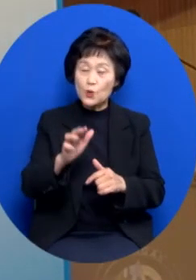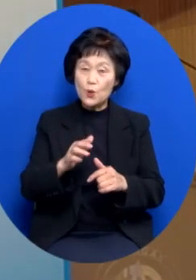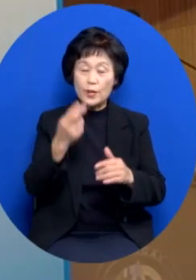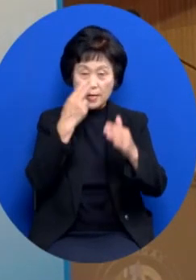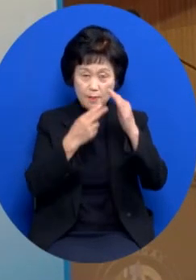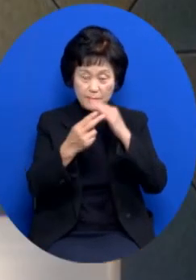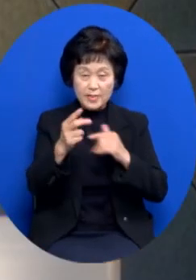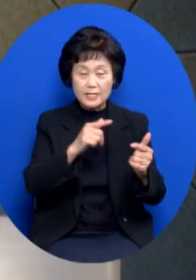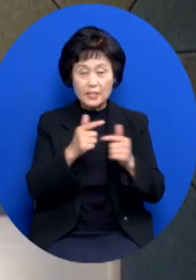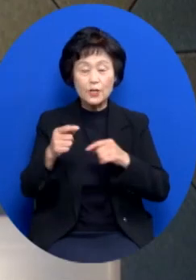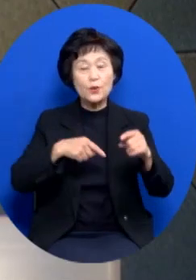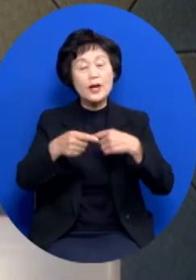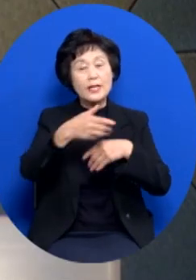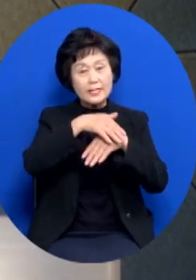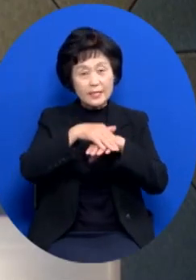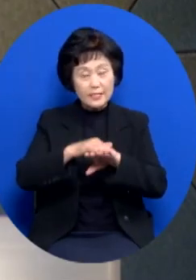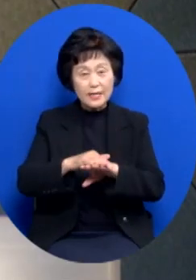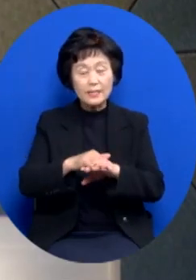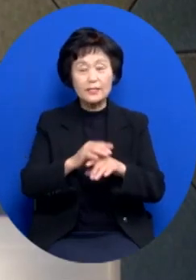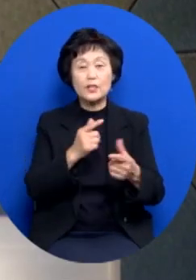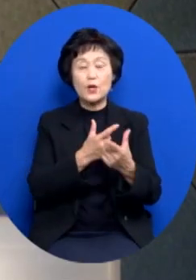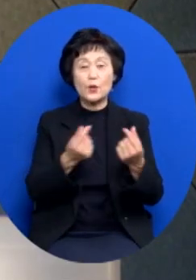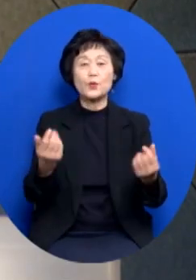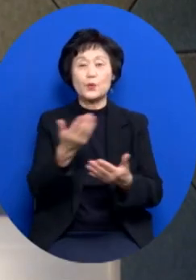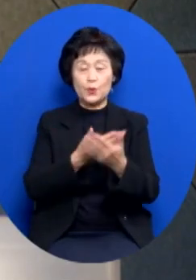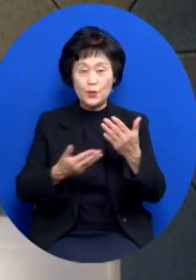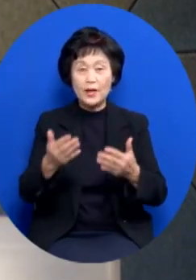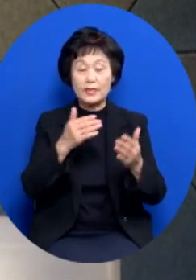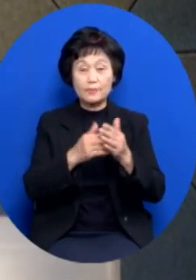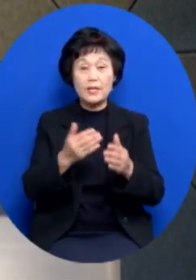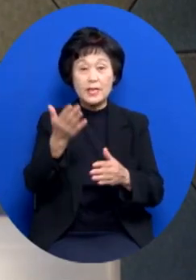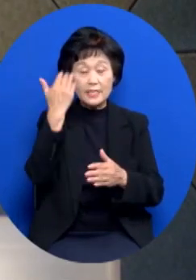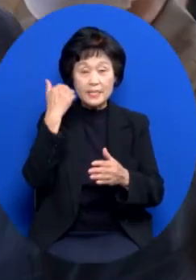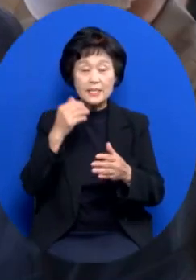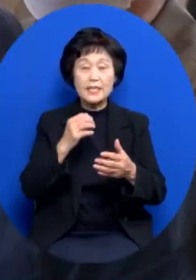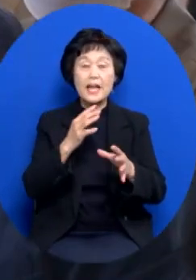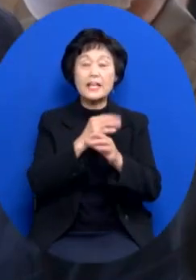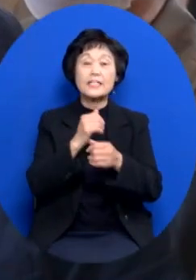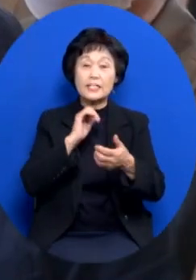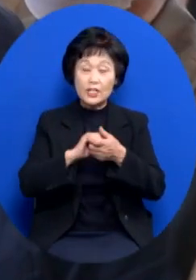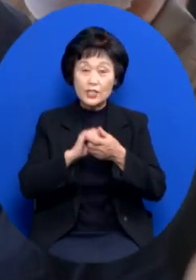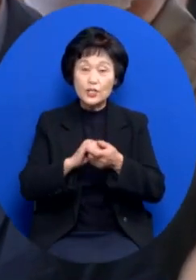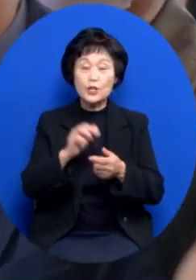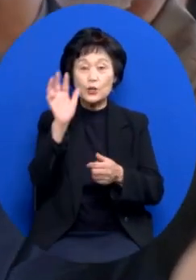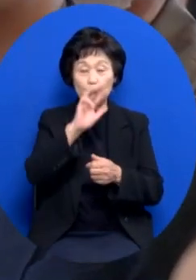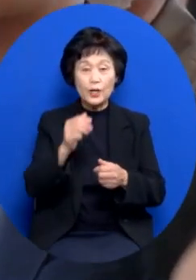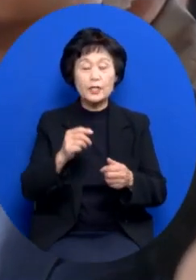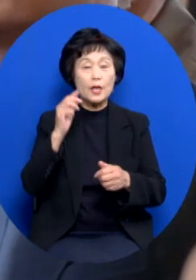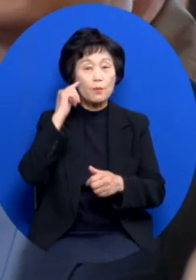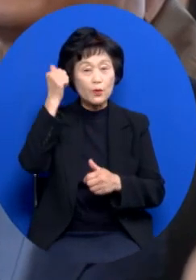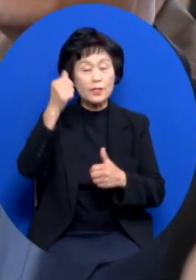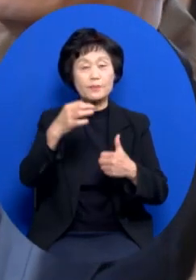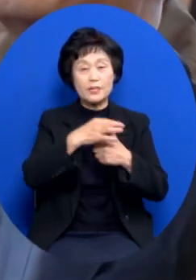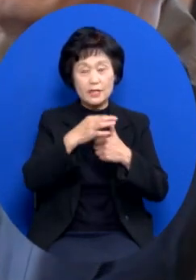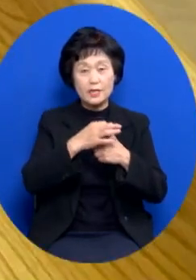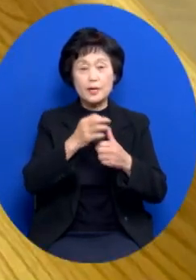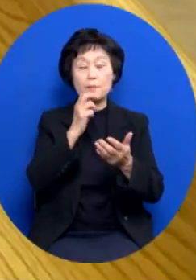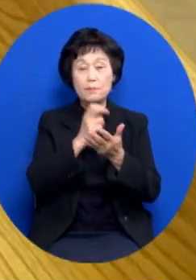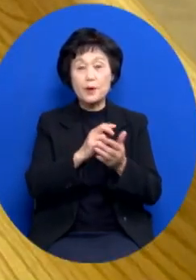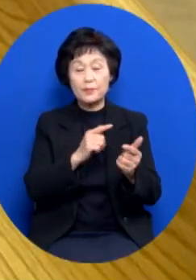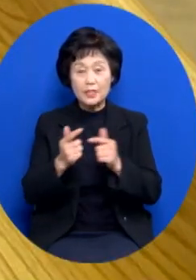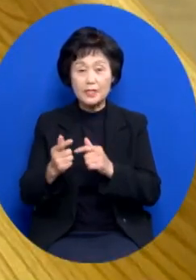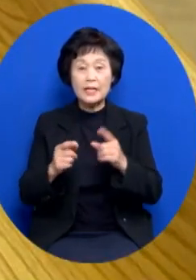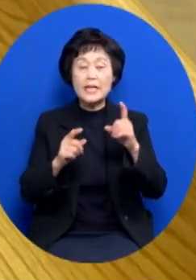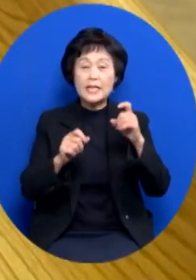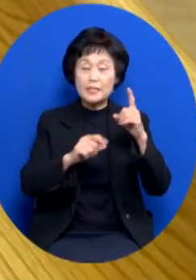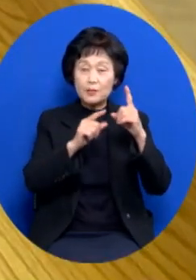정책을 공유했습니다. 김 부총회장은 지난 정기총회에서 결의한 목회자 연금 제도를 비롯해 오는 11월 1일